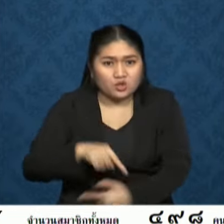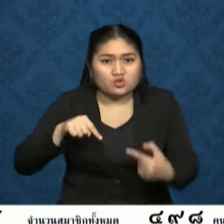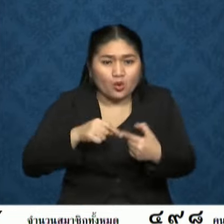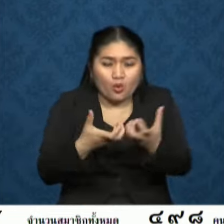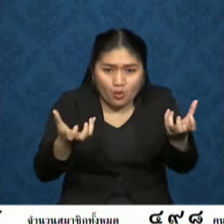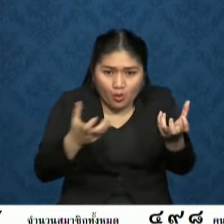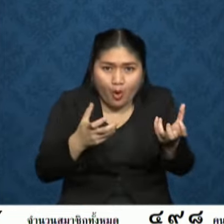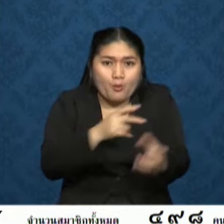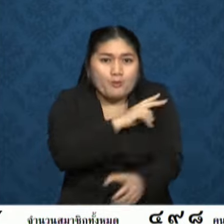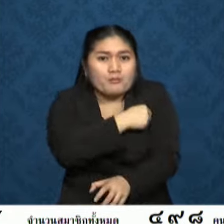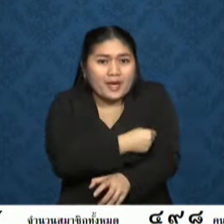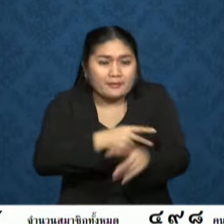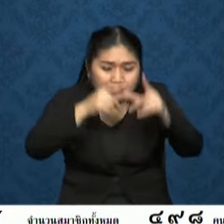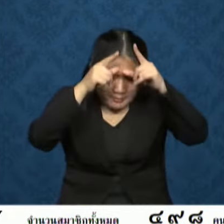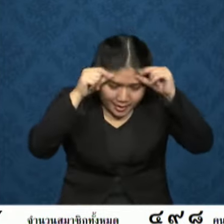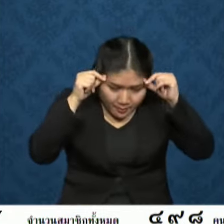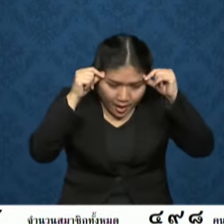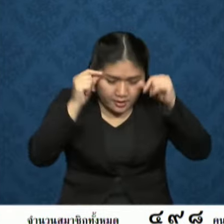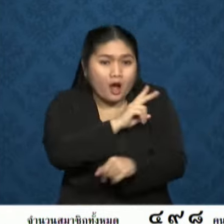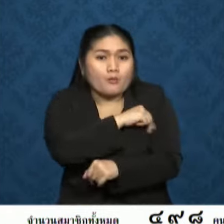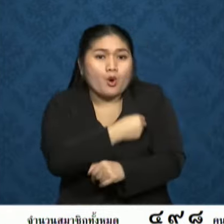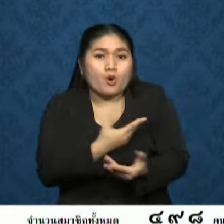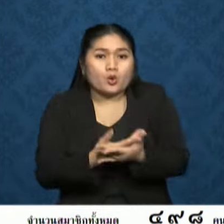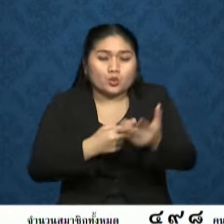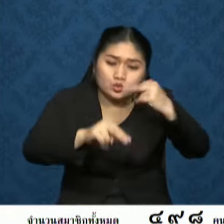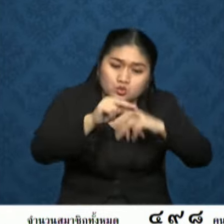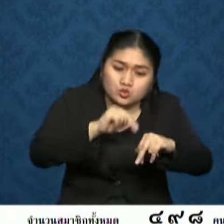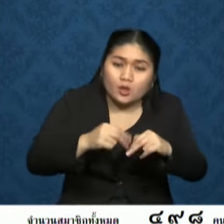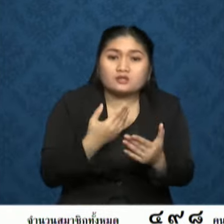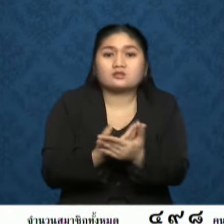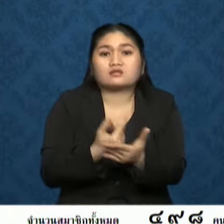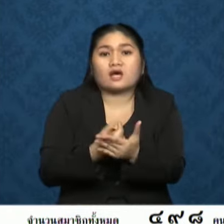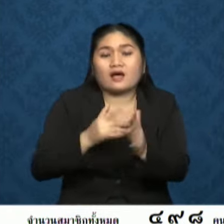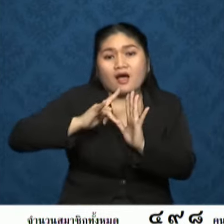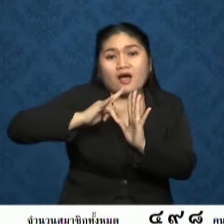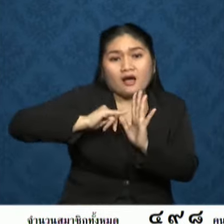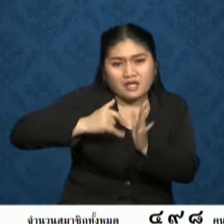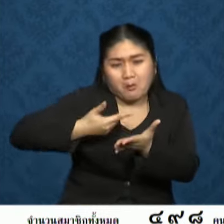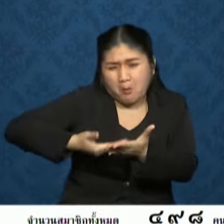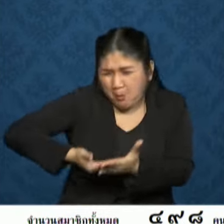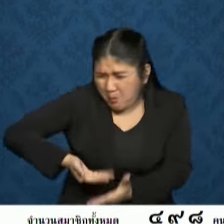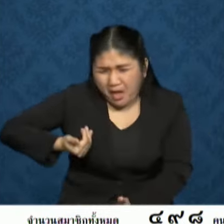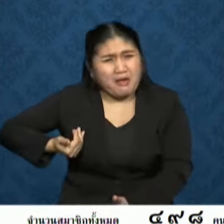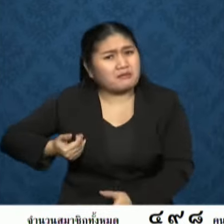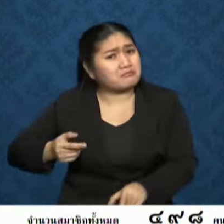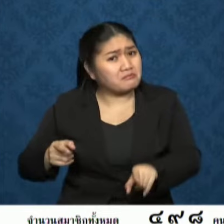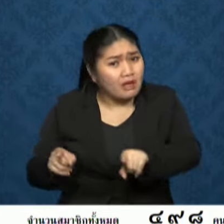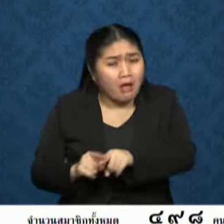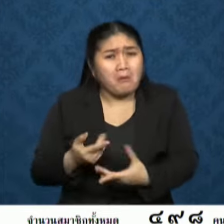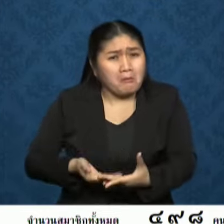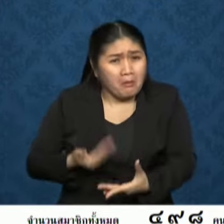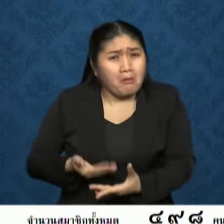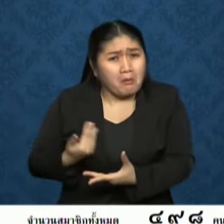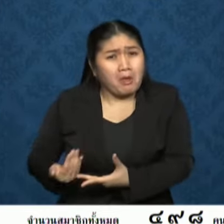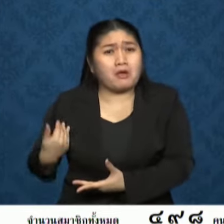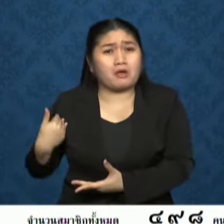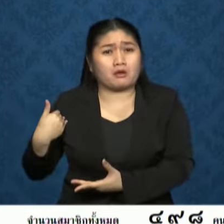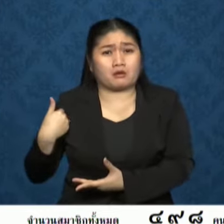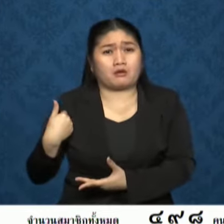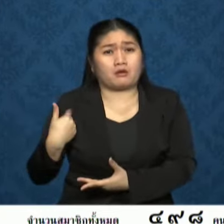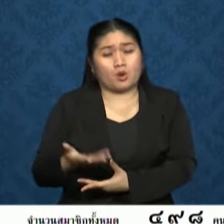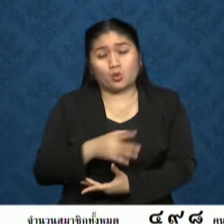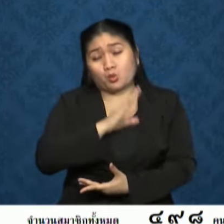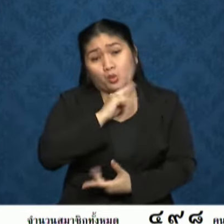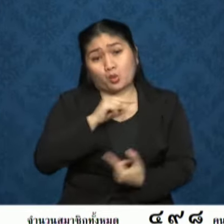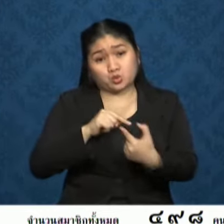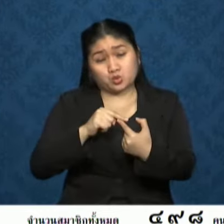ทย์ ค่พยาบาล ค่าหมอตวรกษา ค่ายาที่มราคาแงมากเช่นกันซึเคื่มอแพทยั้น ถ้